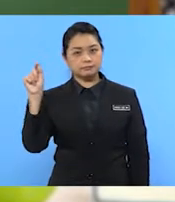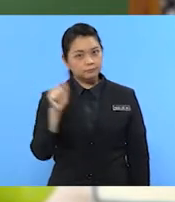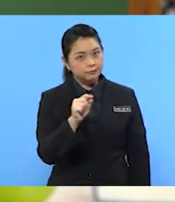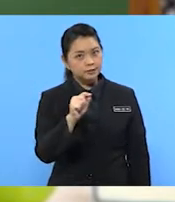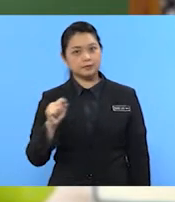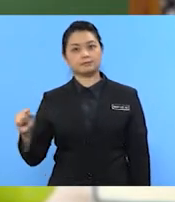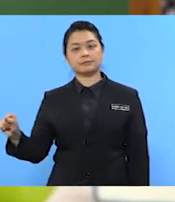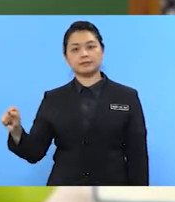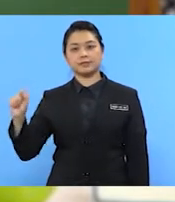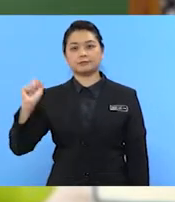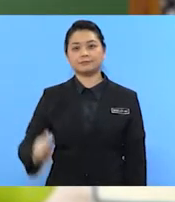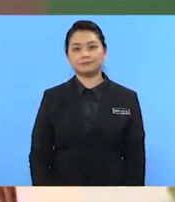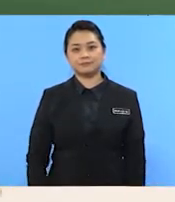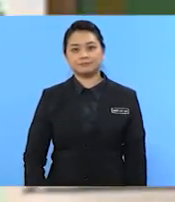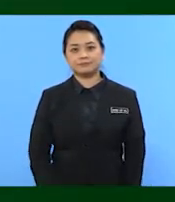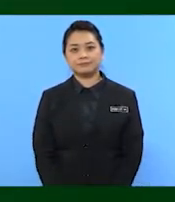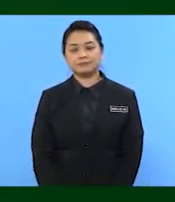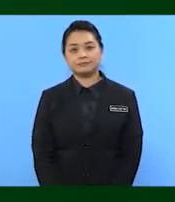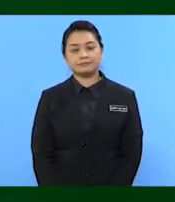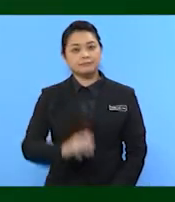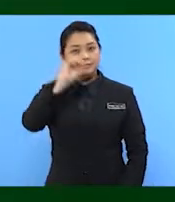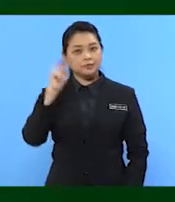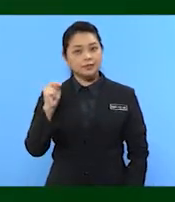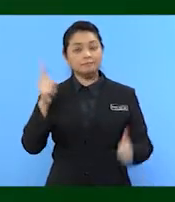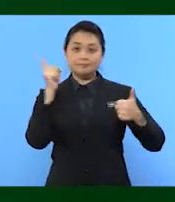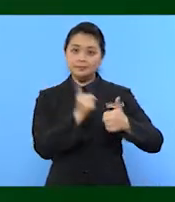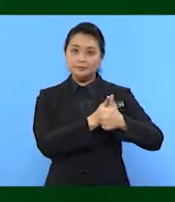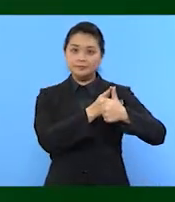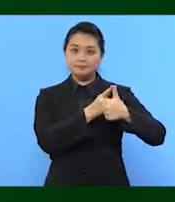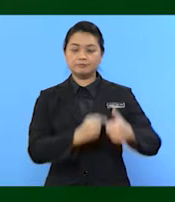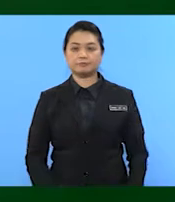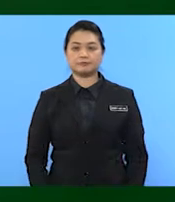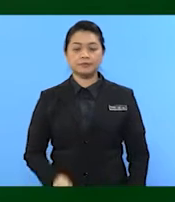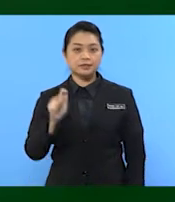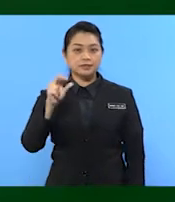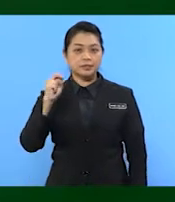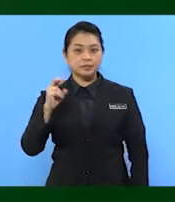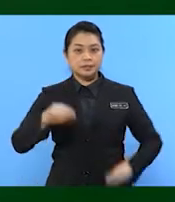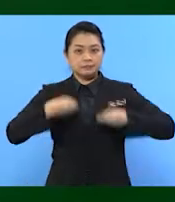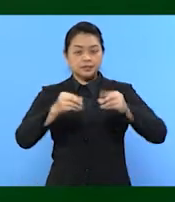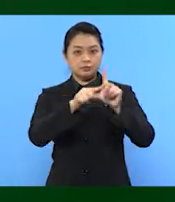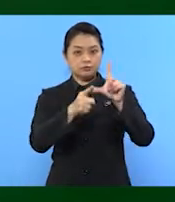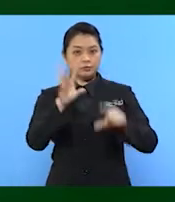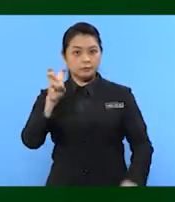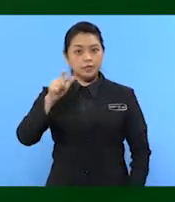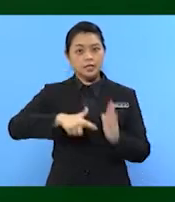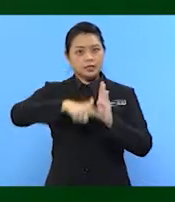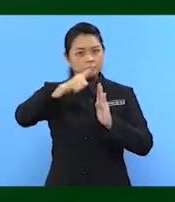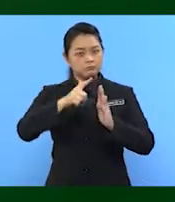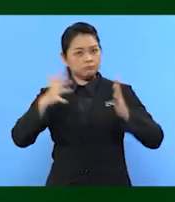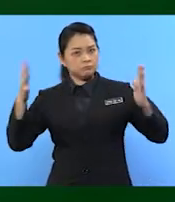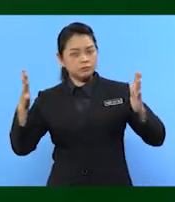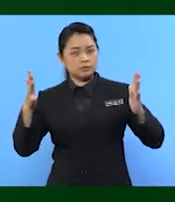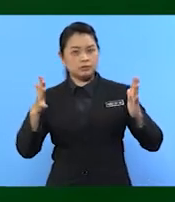atau kurang daripada? Soalan pertama. Tangen bagi sudut 60 darjah lebih